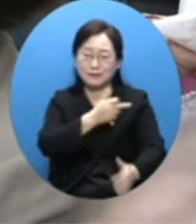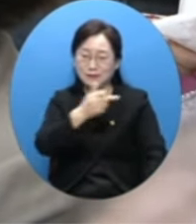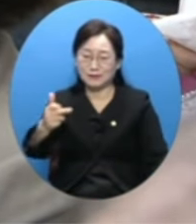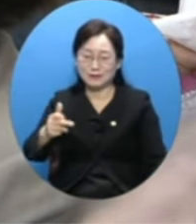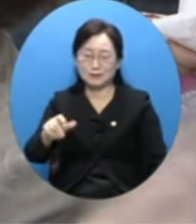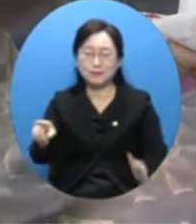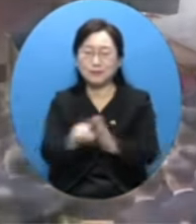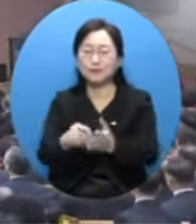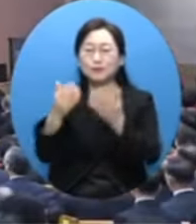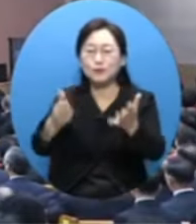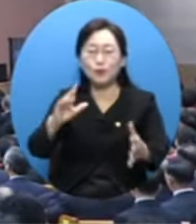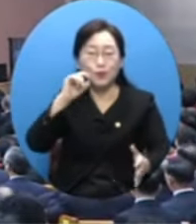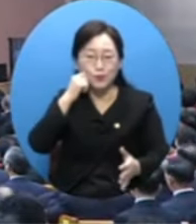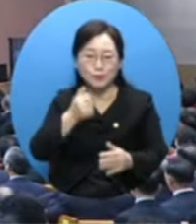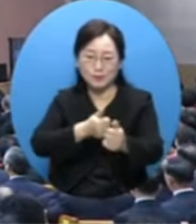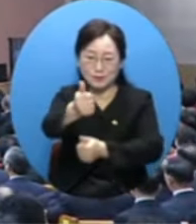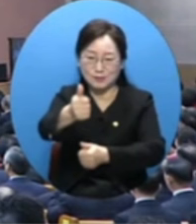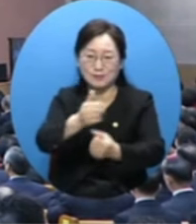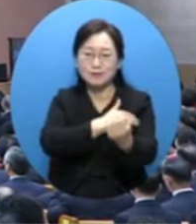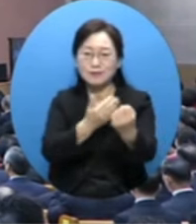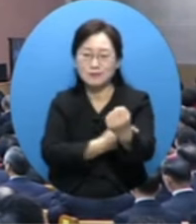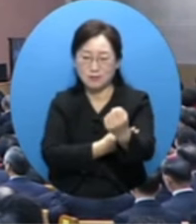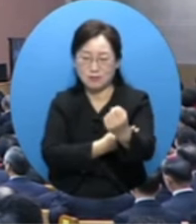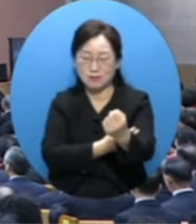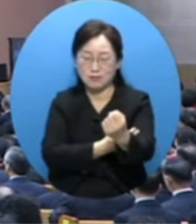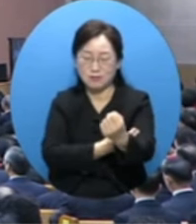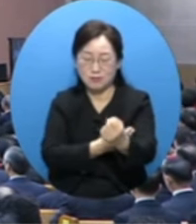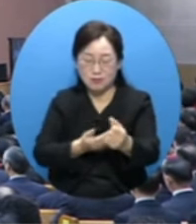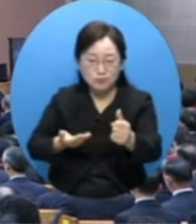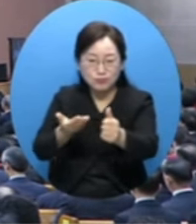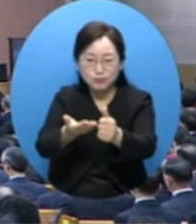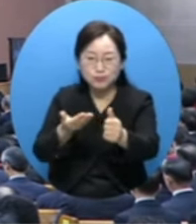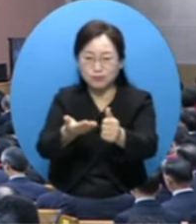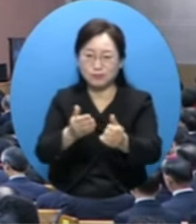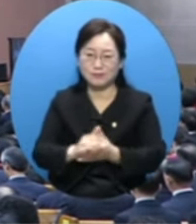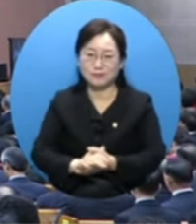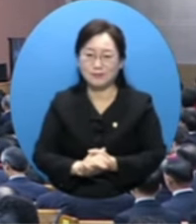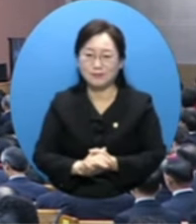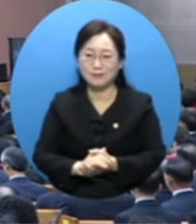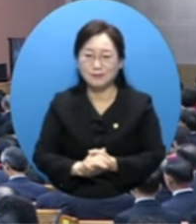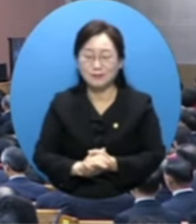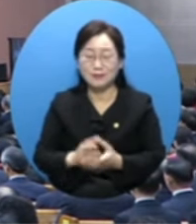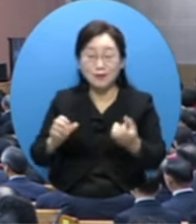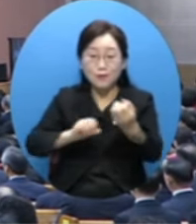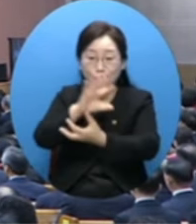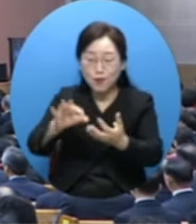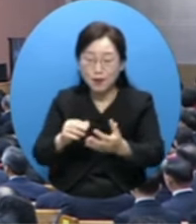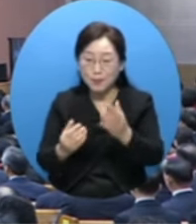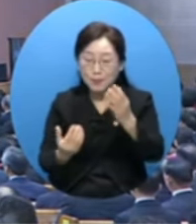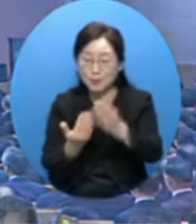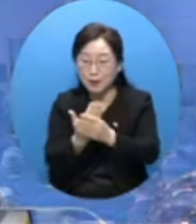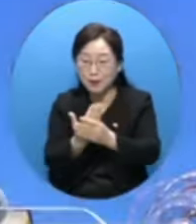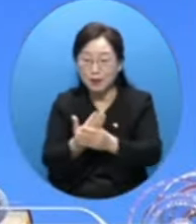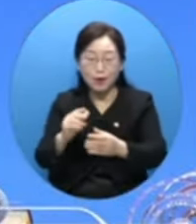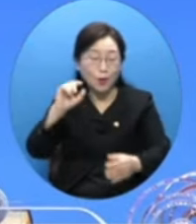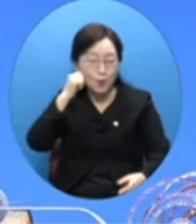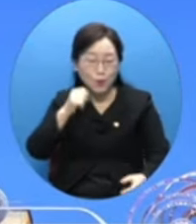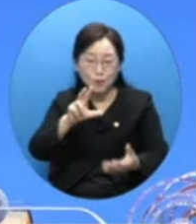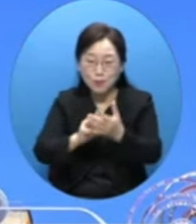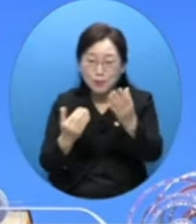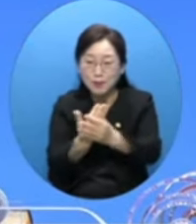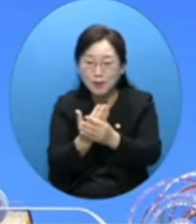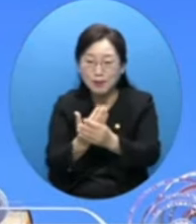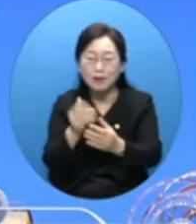주시고 모든 어려움을 이길 수 있는 그런 능력을 우리에게 공급해 주십니다. 환난이 다가올수록 어려울수록 문제를